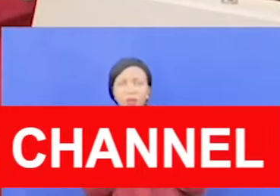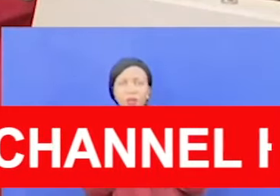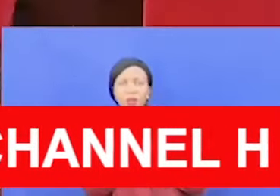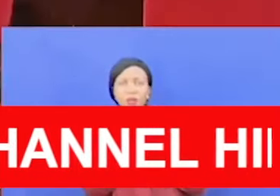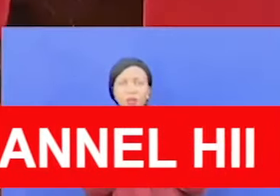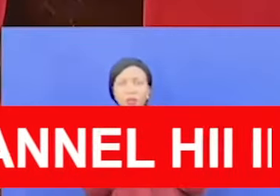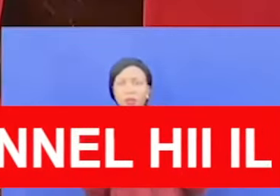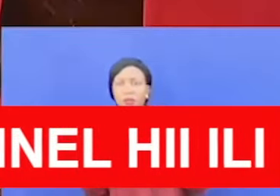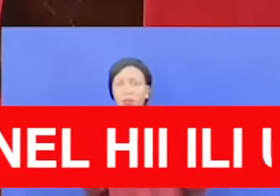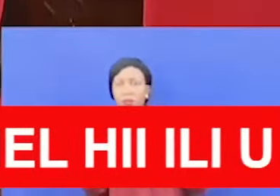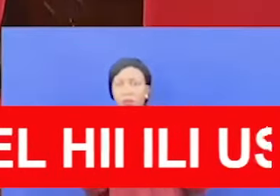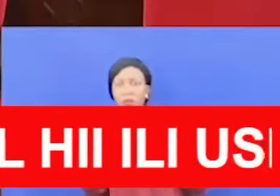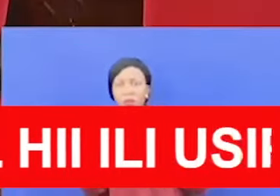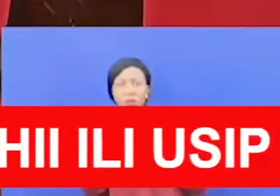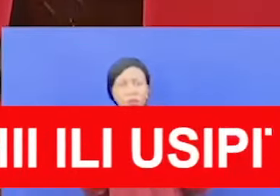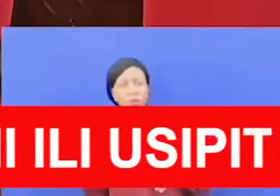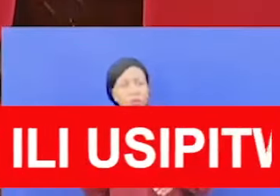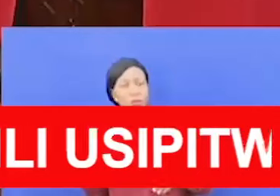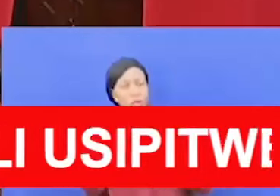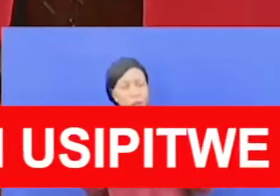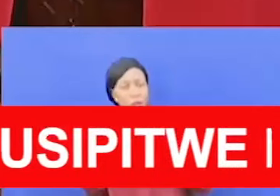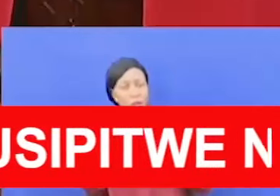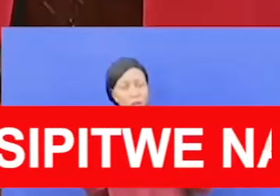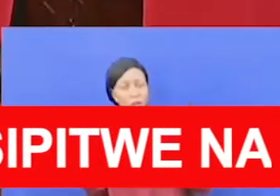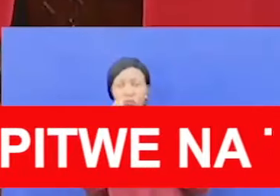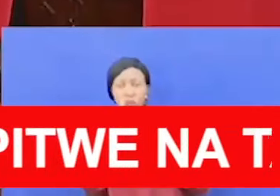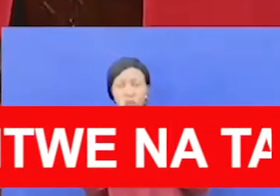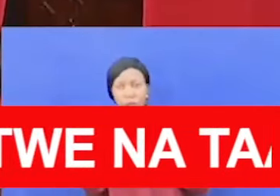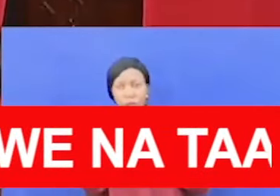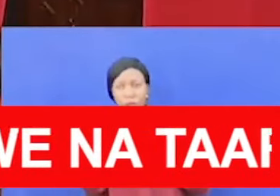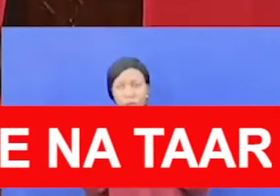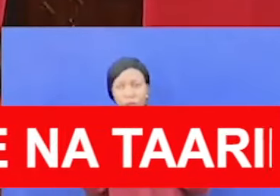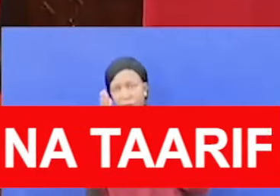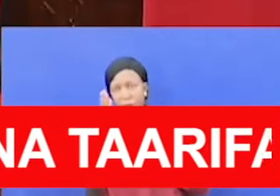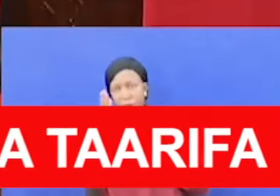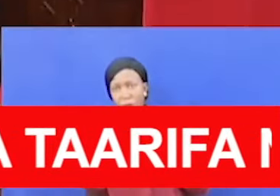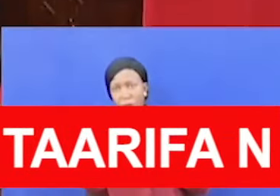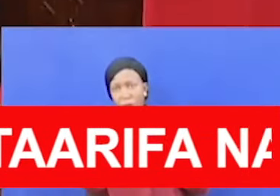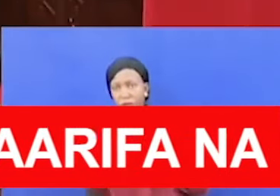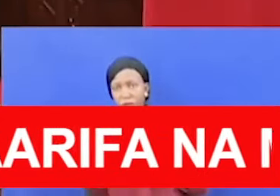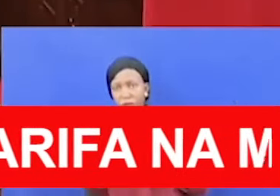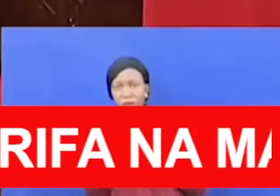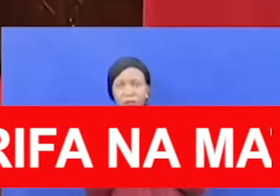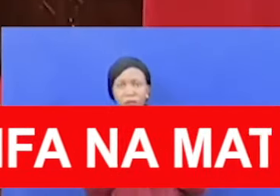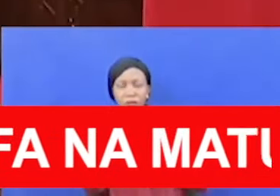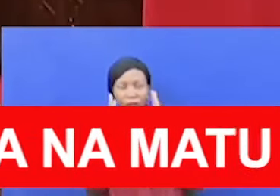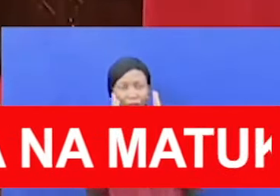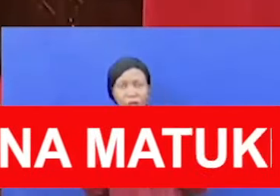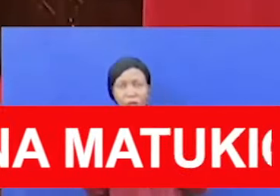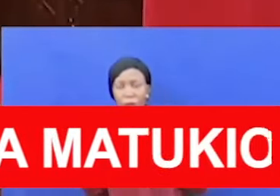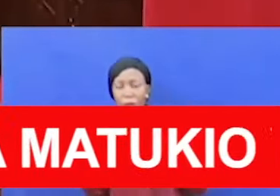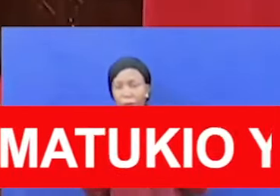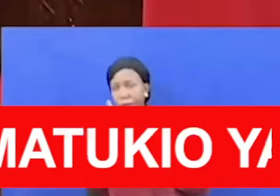ambayo inazungumzia jambo la dharura na lenye umuhimu kwenye manufaa ya umma. Mheshimiwa mwenyekiti, nimesimama